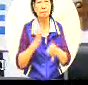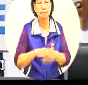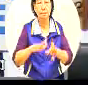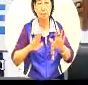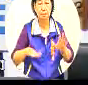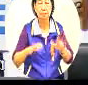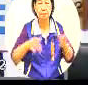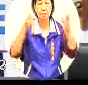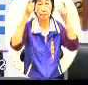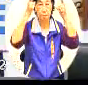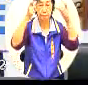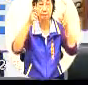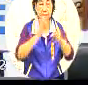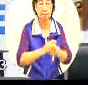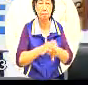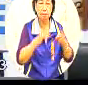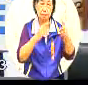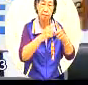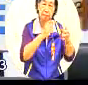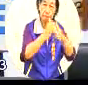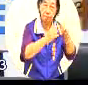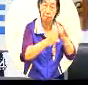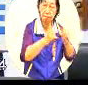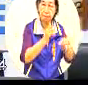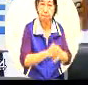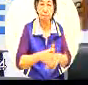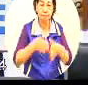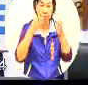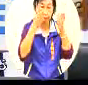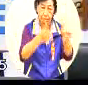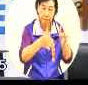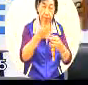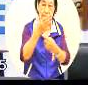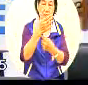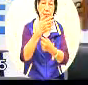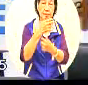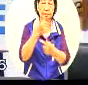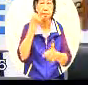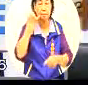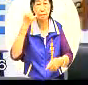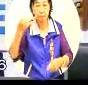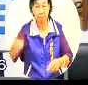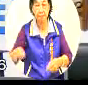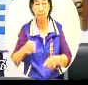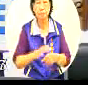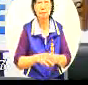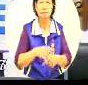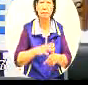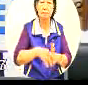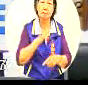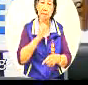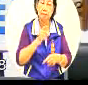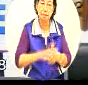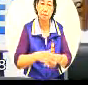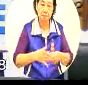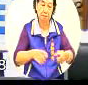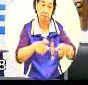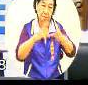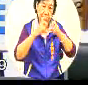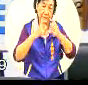的人心目中，对旗津人而言，回家最遥远的距